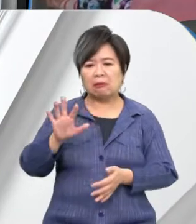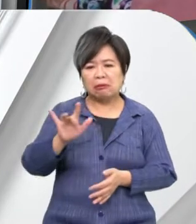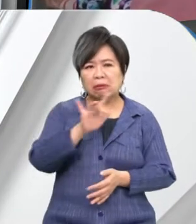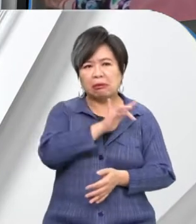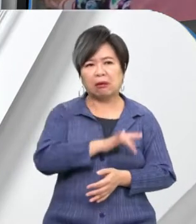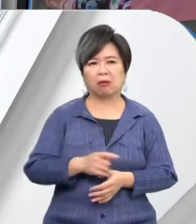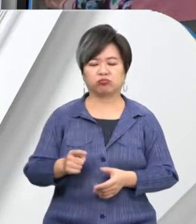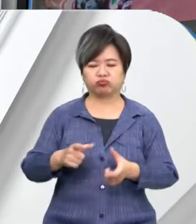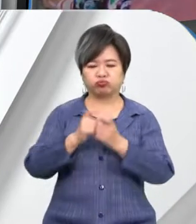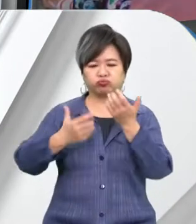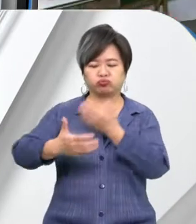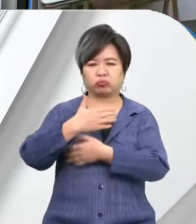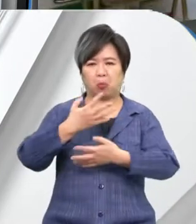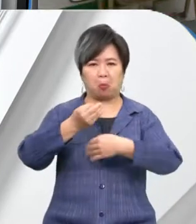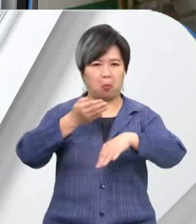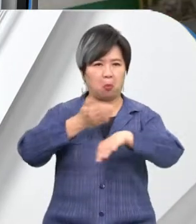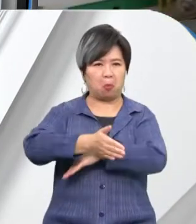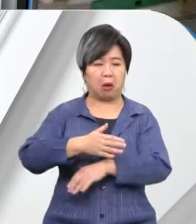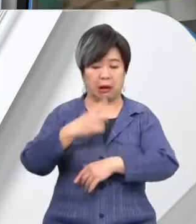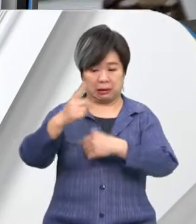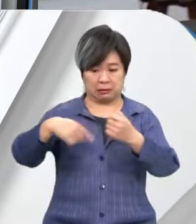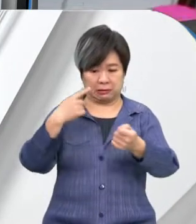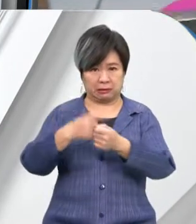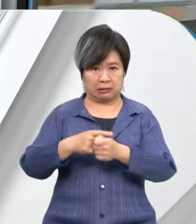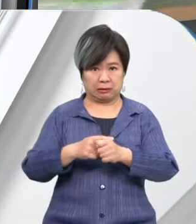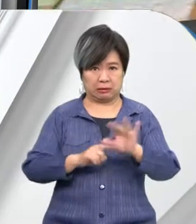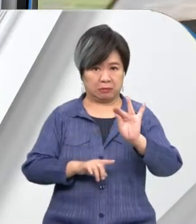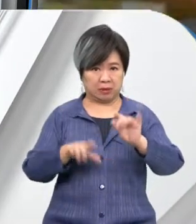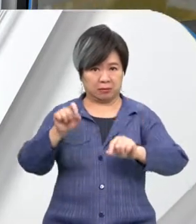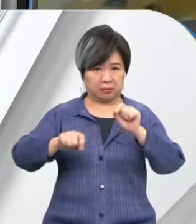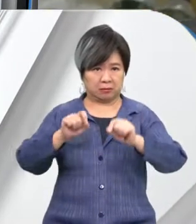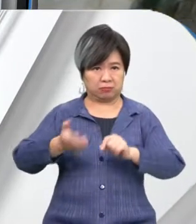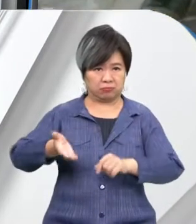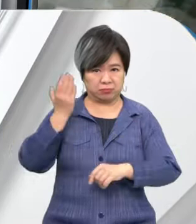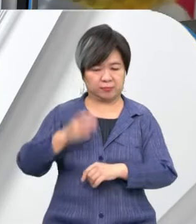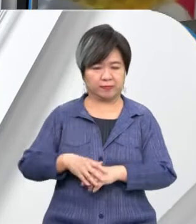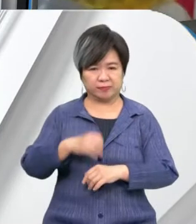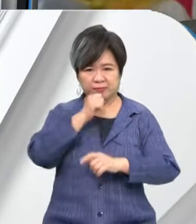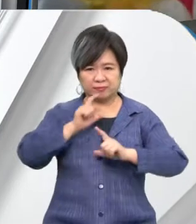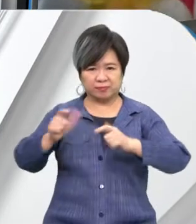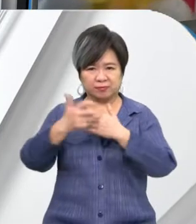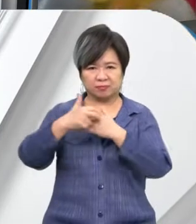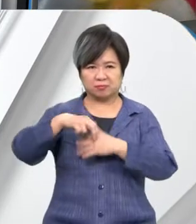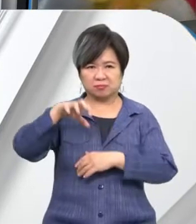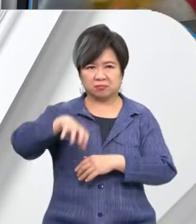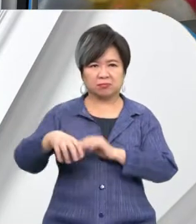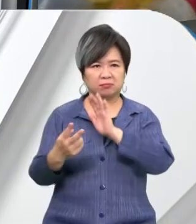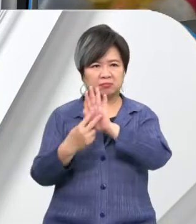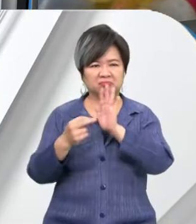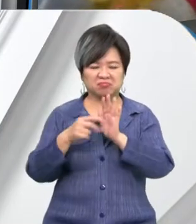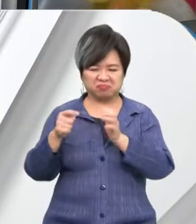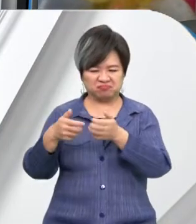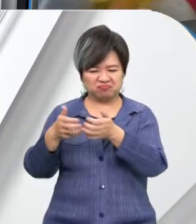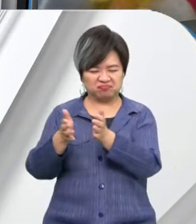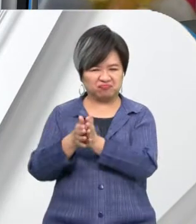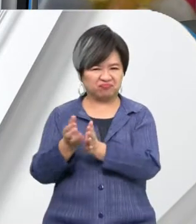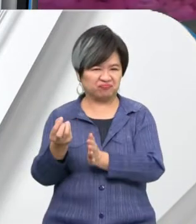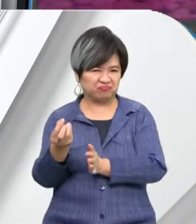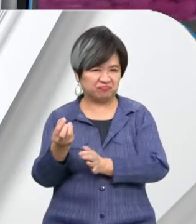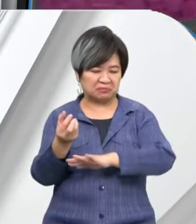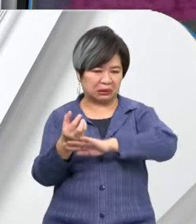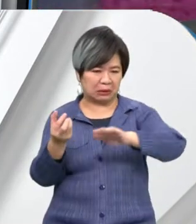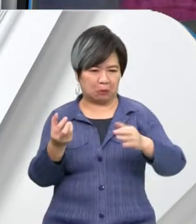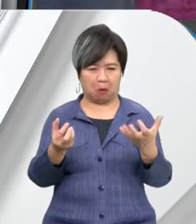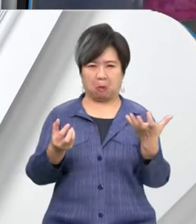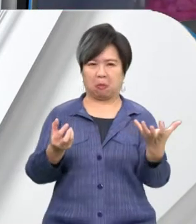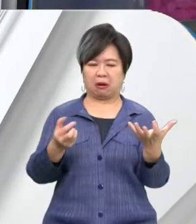的价格仍然在有贵百公斤。特种站卫生局表示，这个可能造成一些部分田无回收状